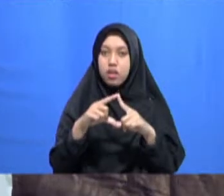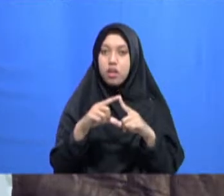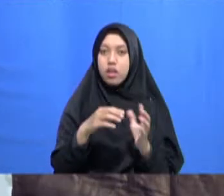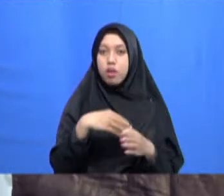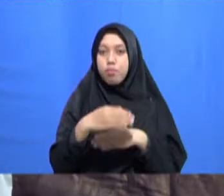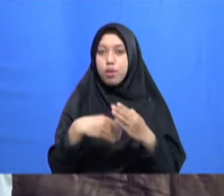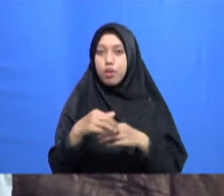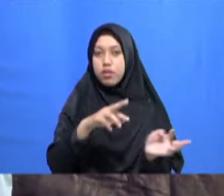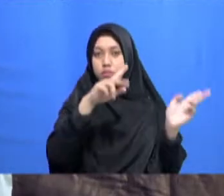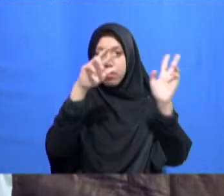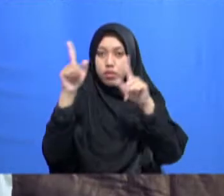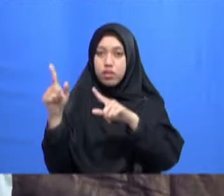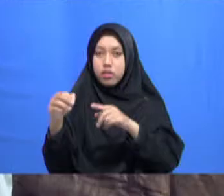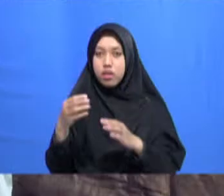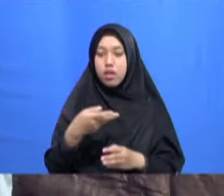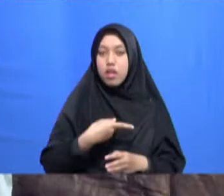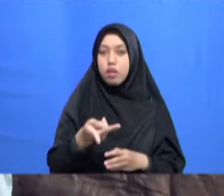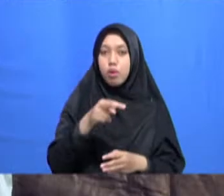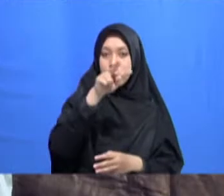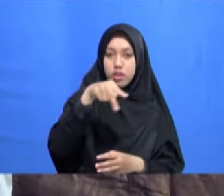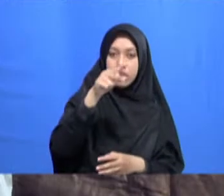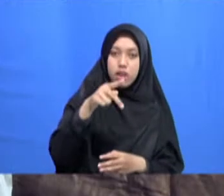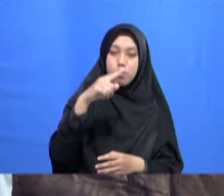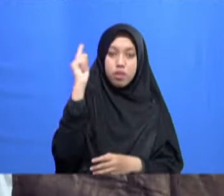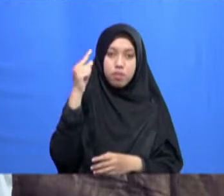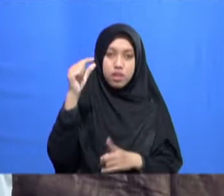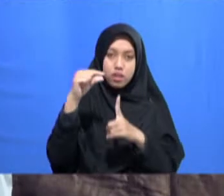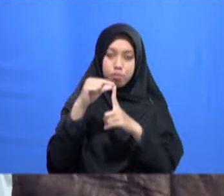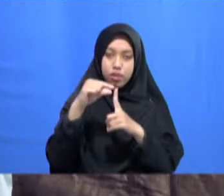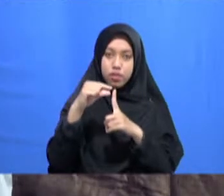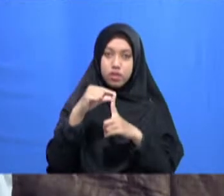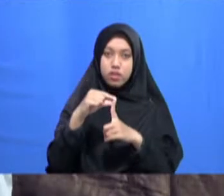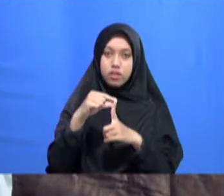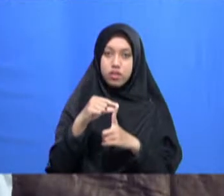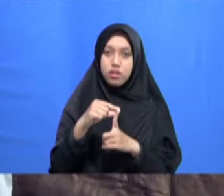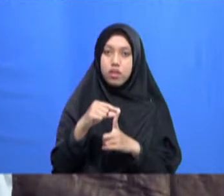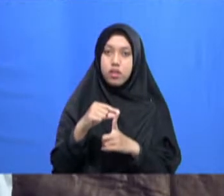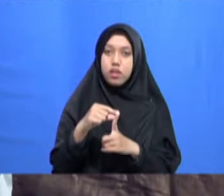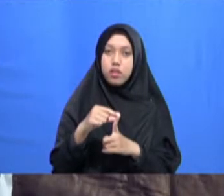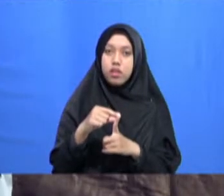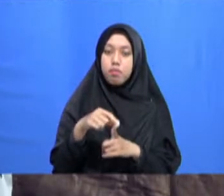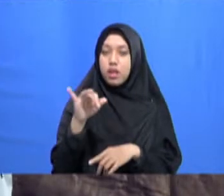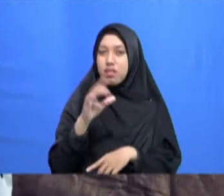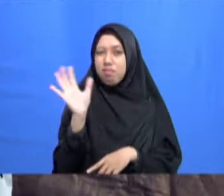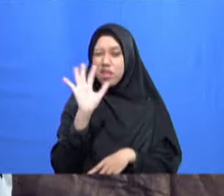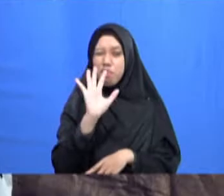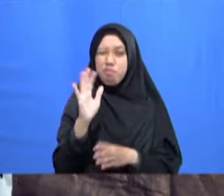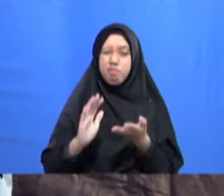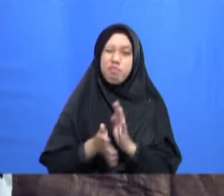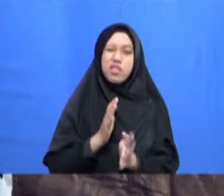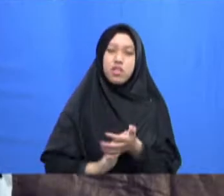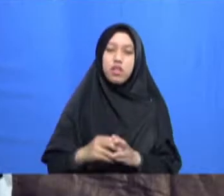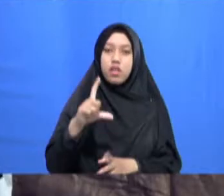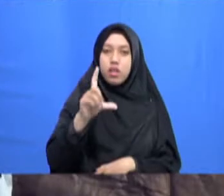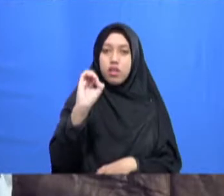akan diasistensi oleh pemerintah provinsi. Oleh dan sebab itu, maka tidak akan pernah lolos rencana